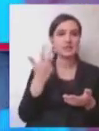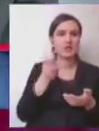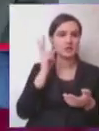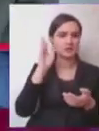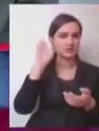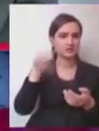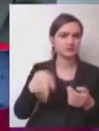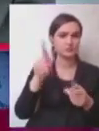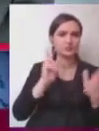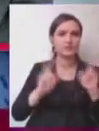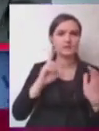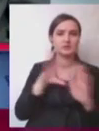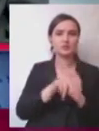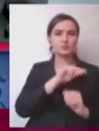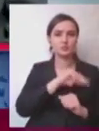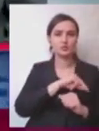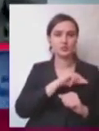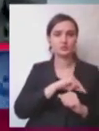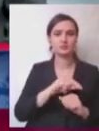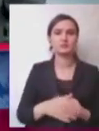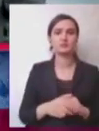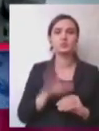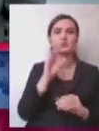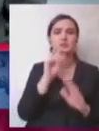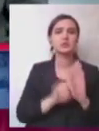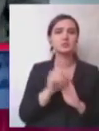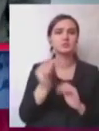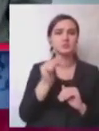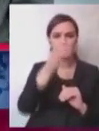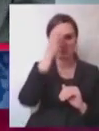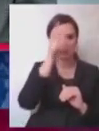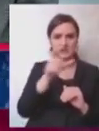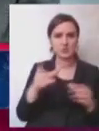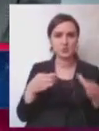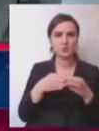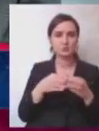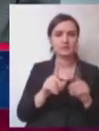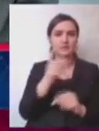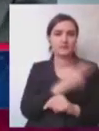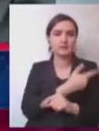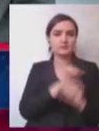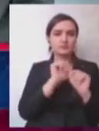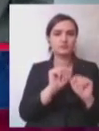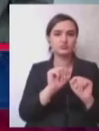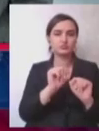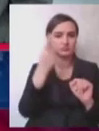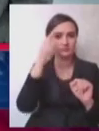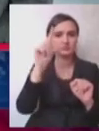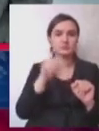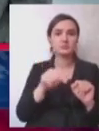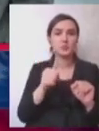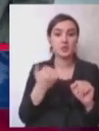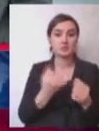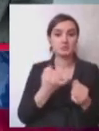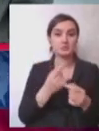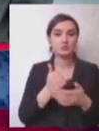ლავალის უნივერსიტეტში მუშაობს. მარიამ, როდეს დაიწყო მეცნიერების ჯგუფმა ვაქცინაზე მუშაობა და საინტერესოა გამოცდის რა ეტაპზეა ახლა და